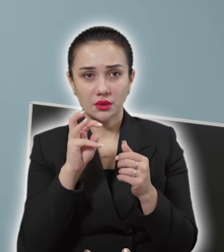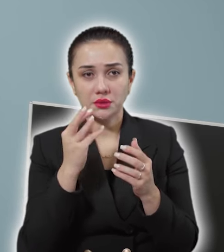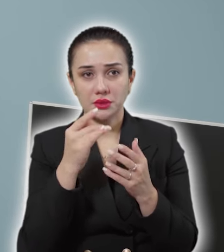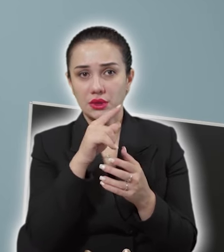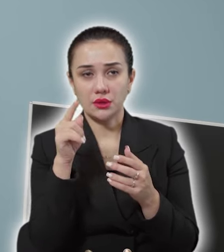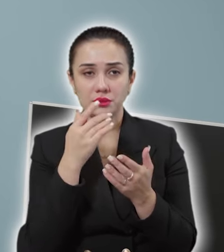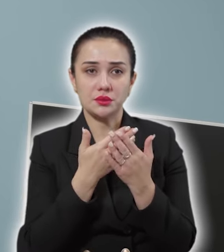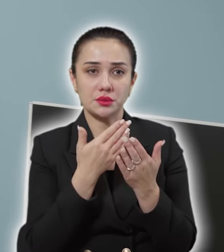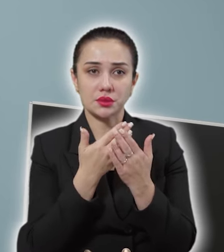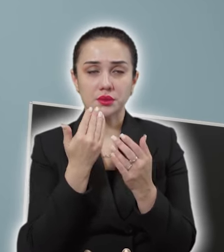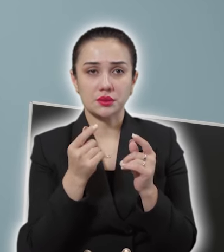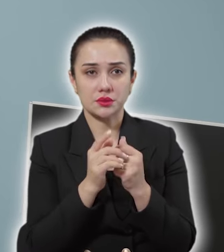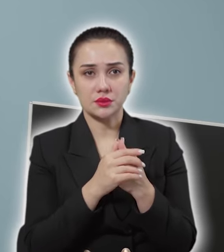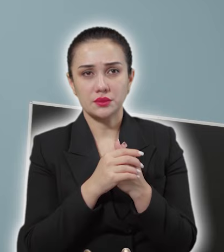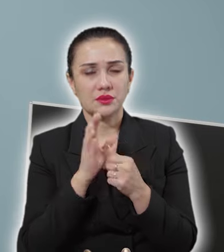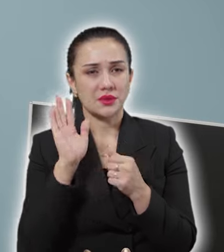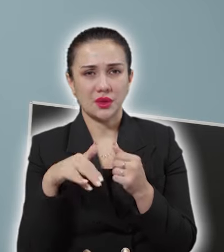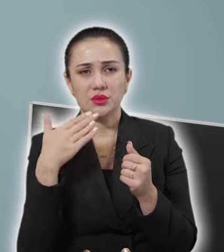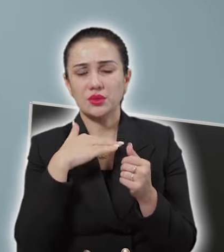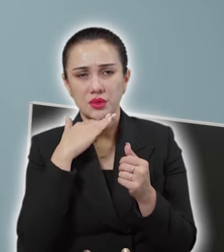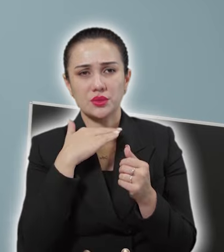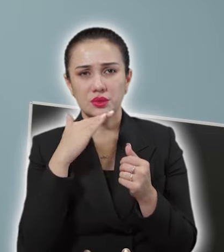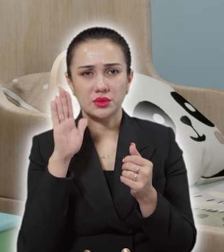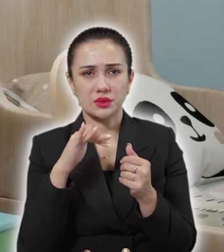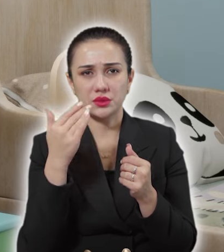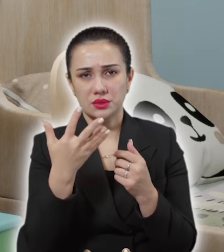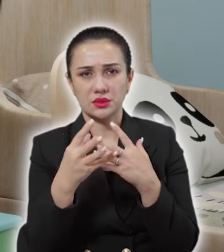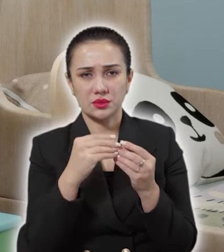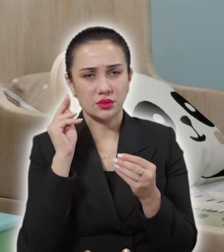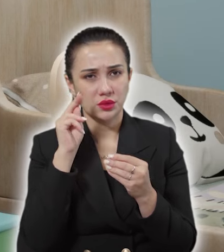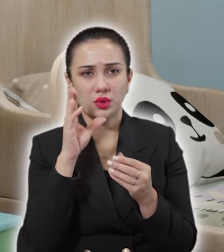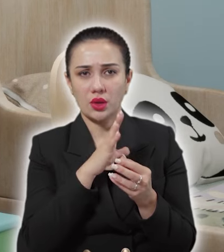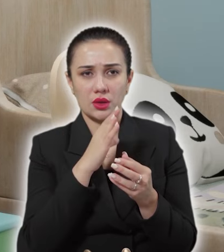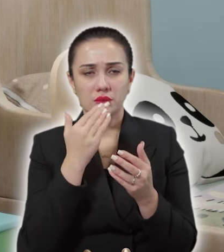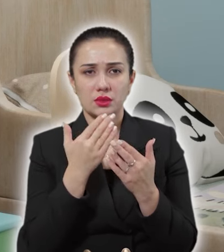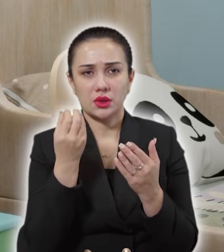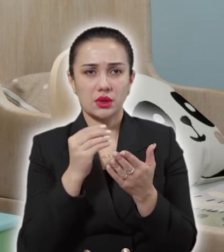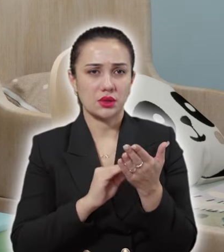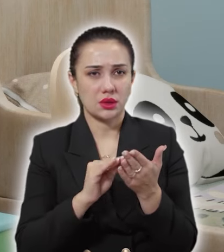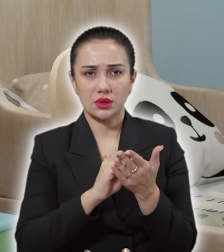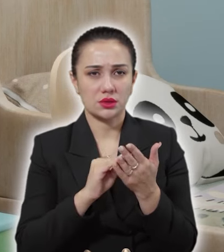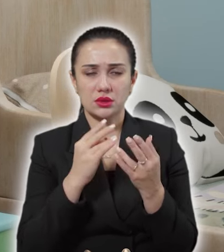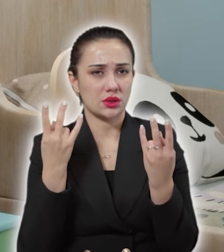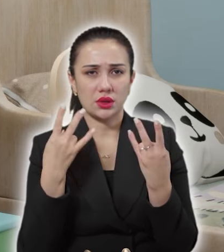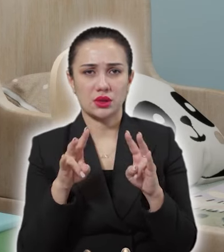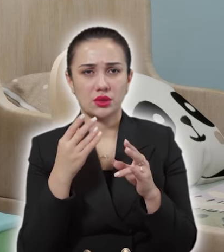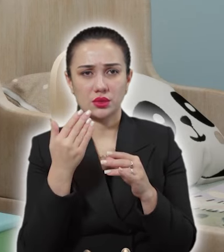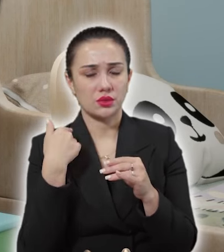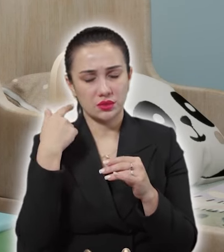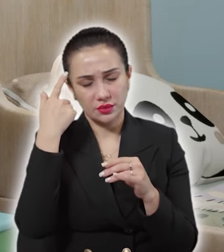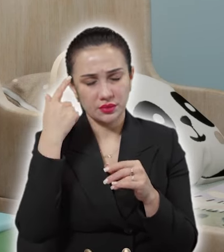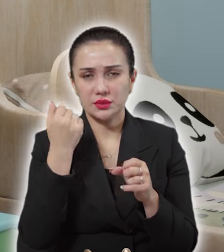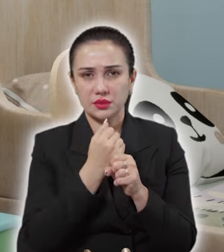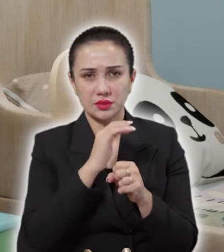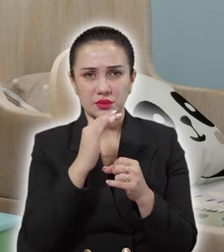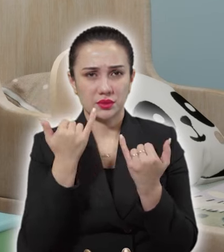kasr sonlarga duch kelamiz. Mana masalan, bo'ldi. Biz bu haqida sen bilan o'rganganmiz. Yana takrorlashning keragi yo'q.